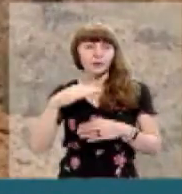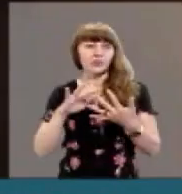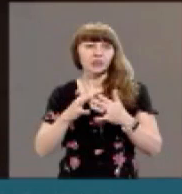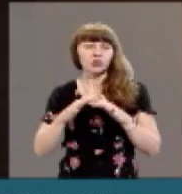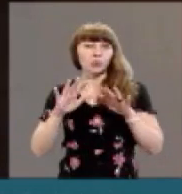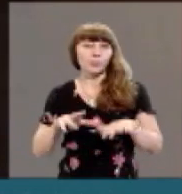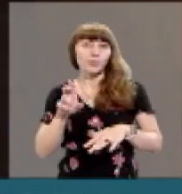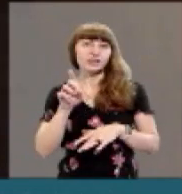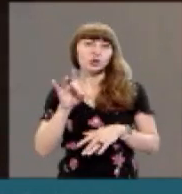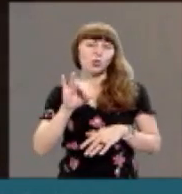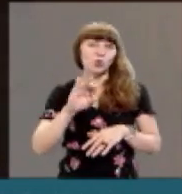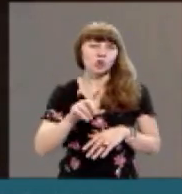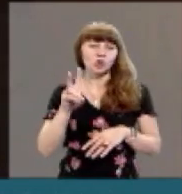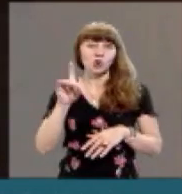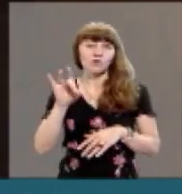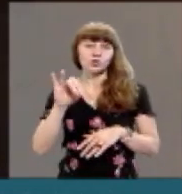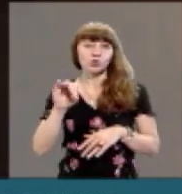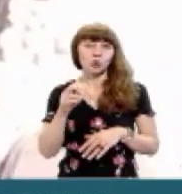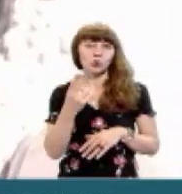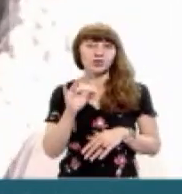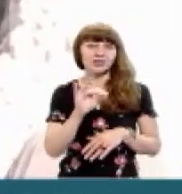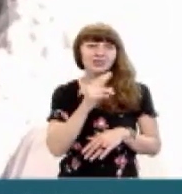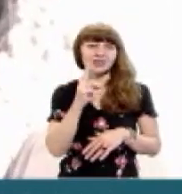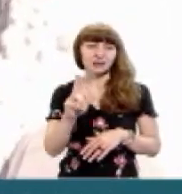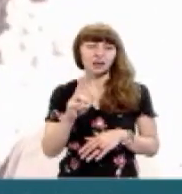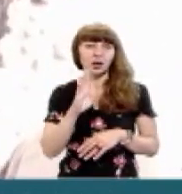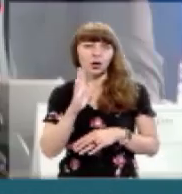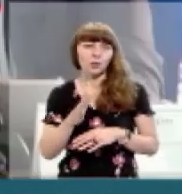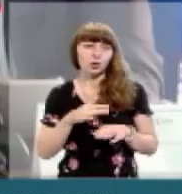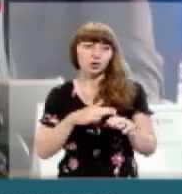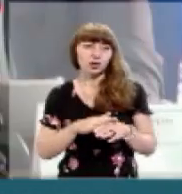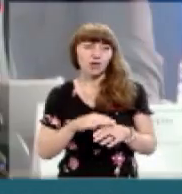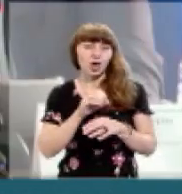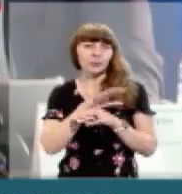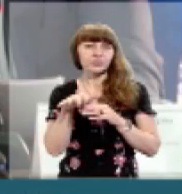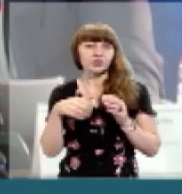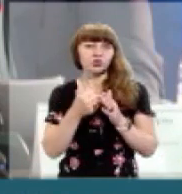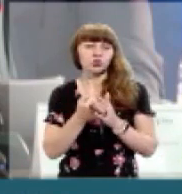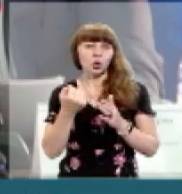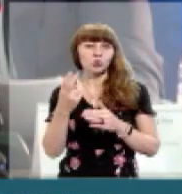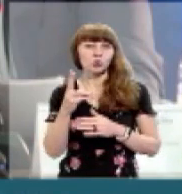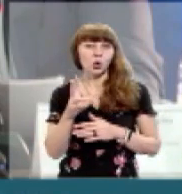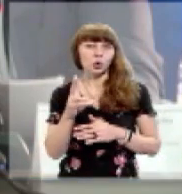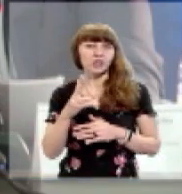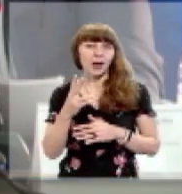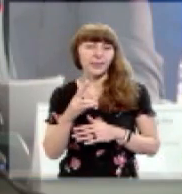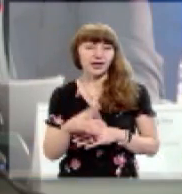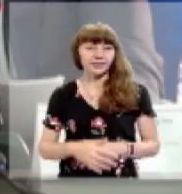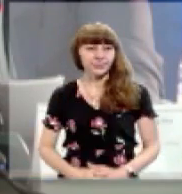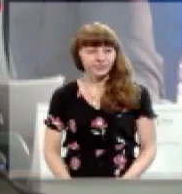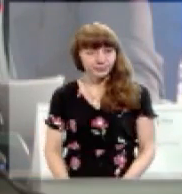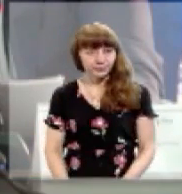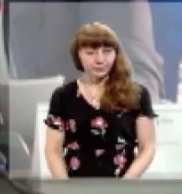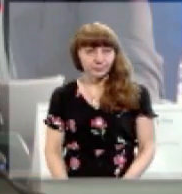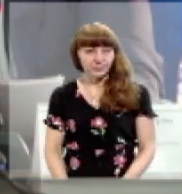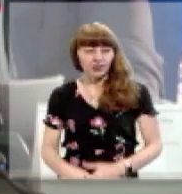Лесное және Санкционное елді мекендеріне қараша айына дейін тіршілік нәрі жетеді. Текущем году разрабатывается проектно-сметная документация.